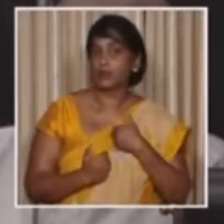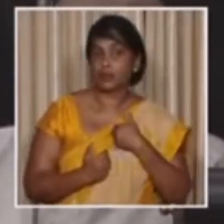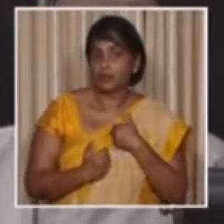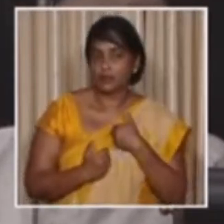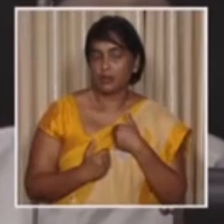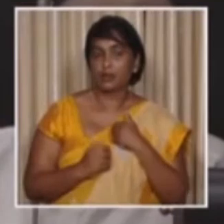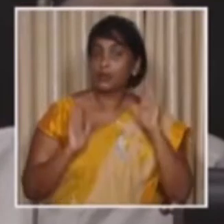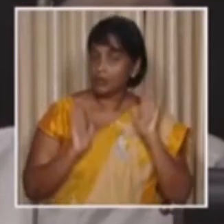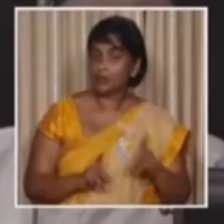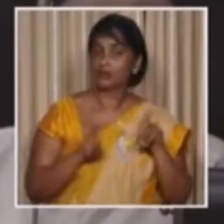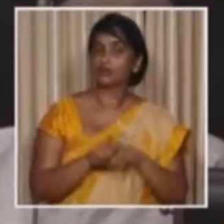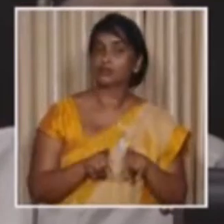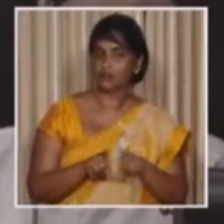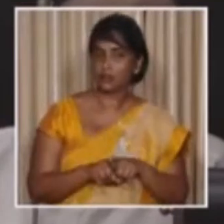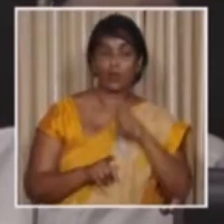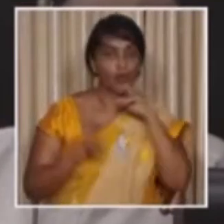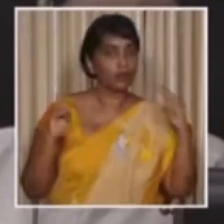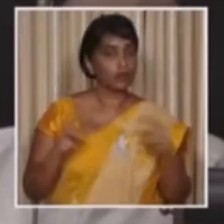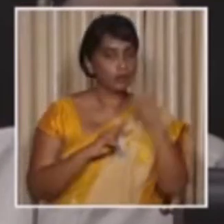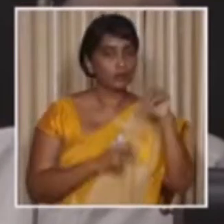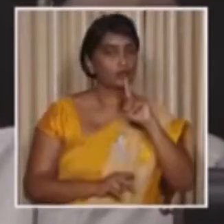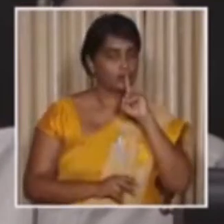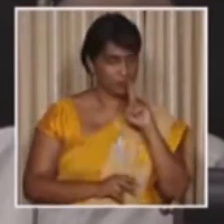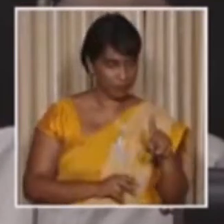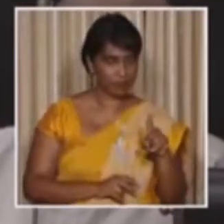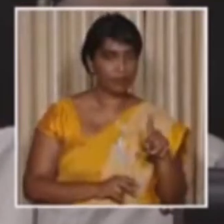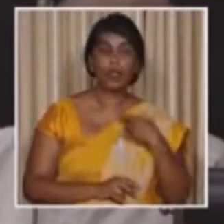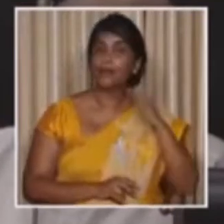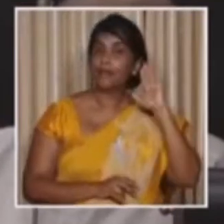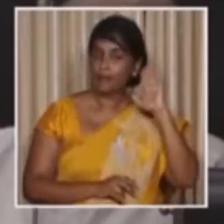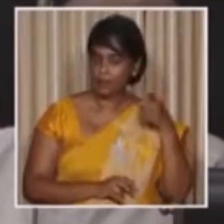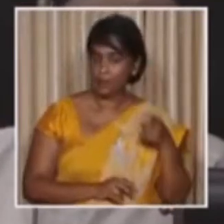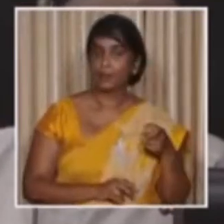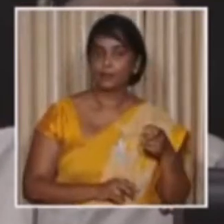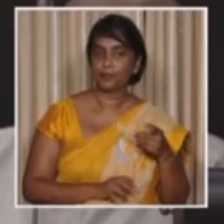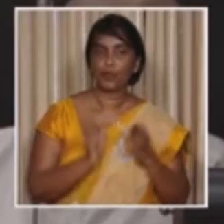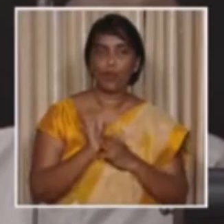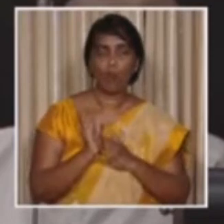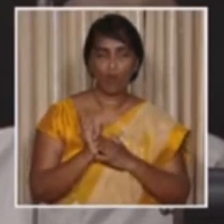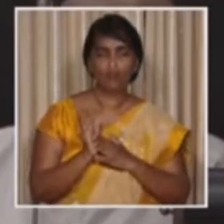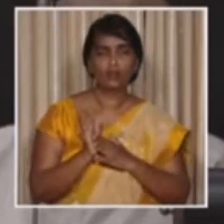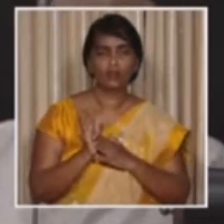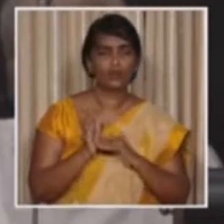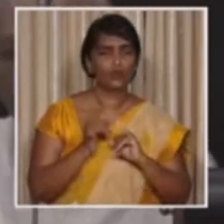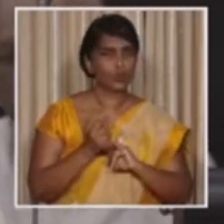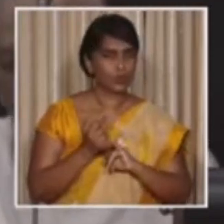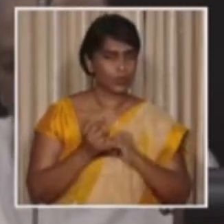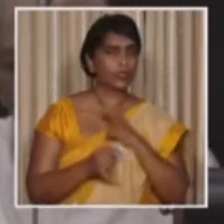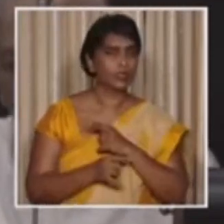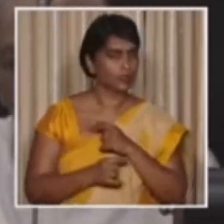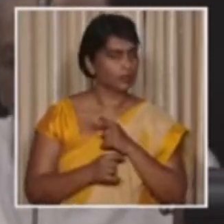කියමන ඒත් ඒ වගේම ශ්‍රේෂ්ඨ අධිකරණයේ කියලා තියෙනවා විශේෂයෙන්ම මොහොමඩ් හුසේන් හජ්ජියා මොහොමඩ්